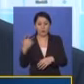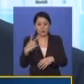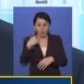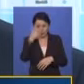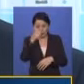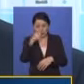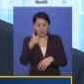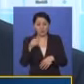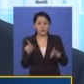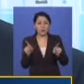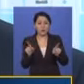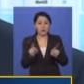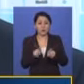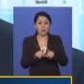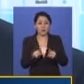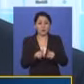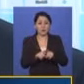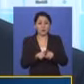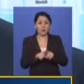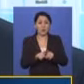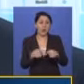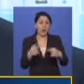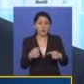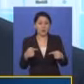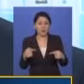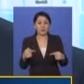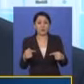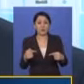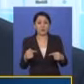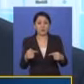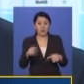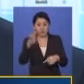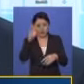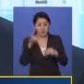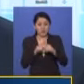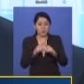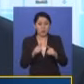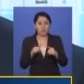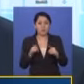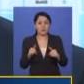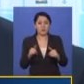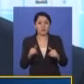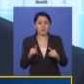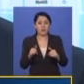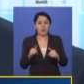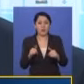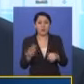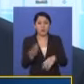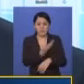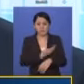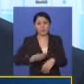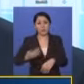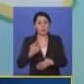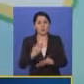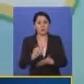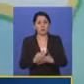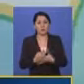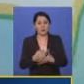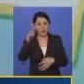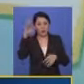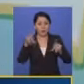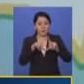бұрын салыстыратын болсақ, әрине ол жер мен көктей, еліміз дамып, қарқынды. Соған біз бәріміз куә болып отырмыз.